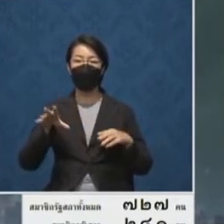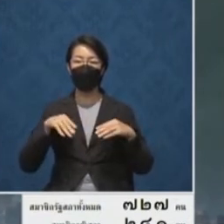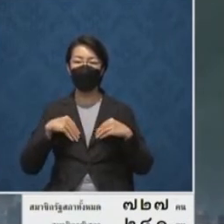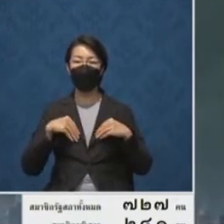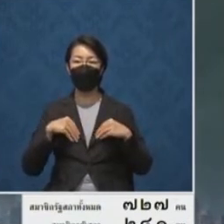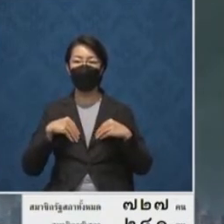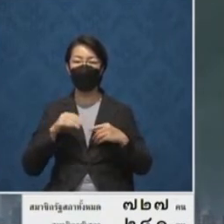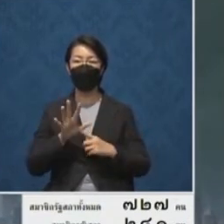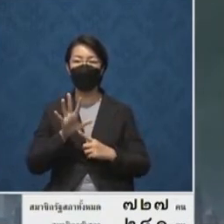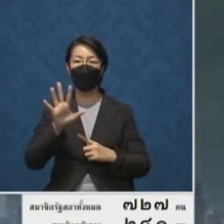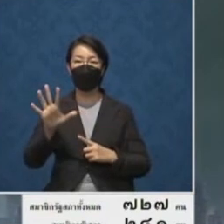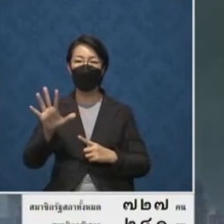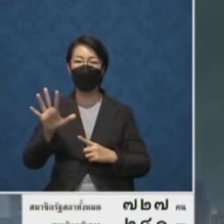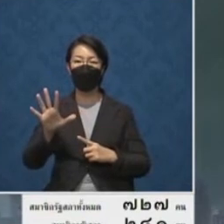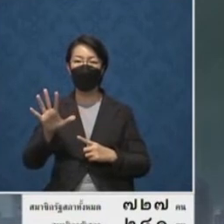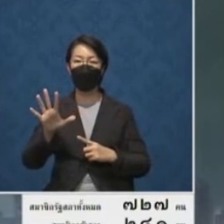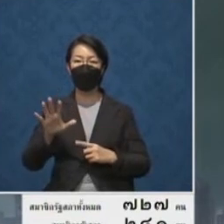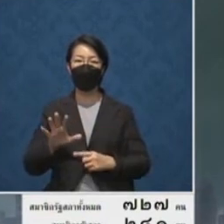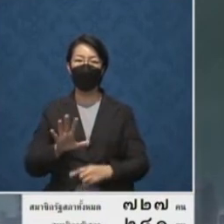การ4รับหลักการ